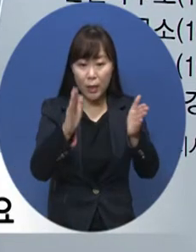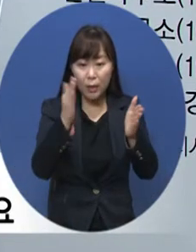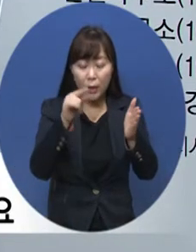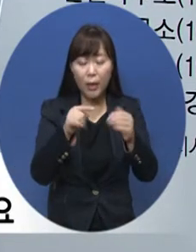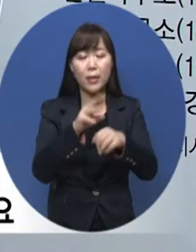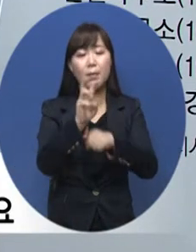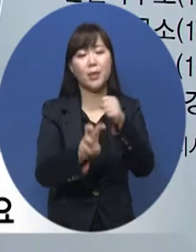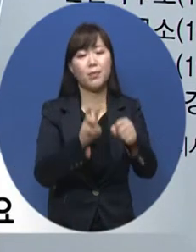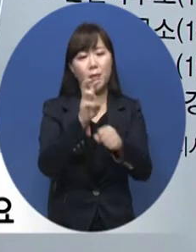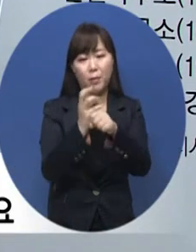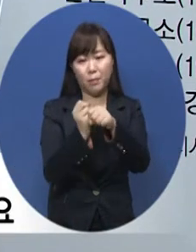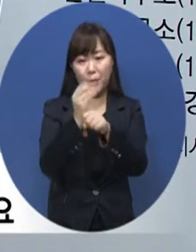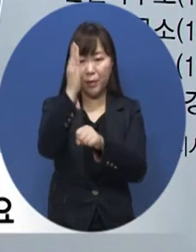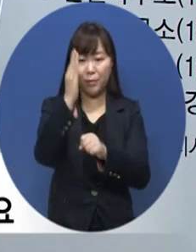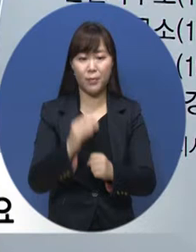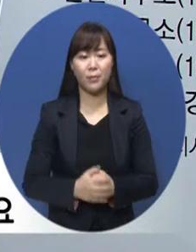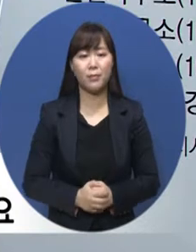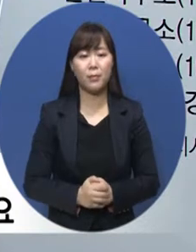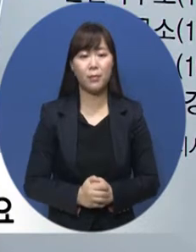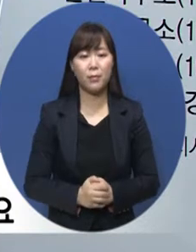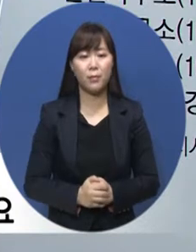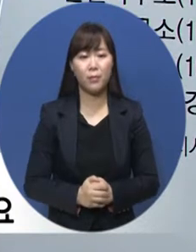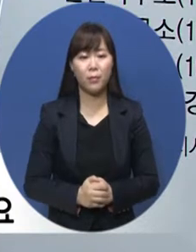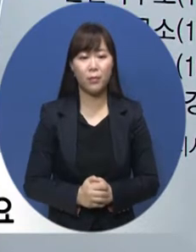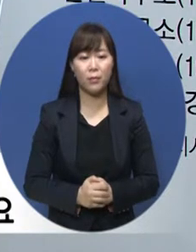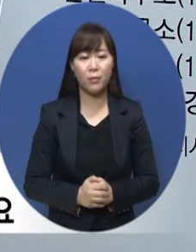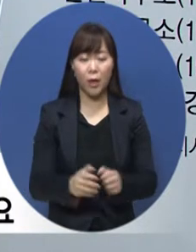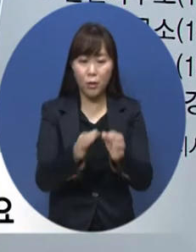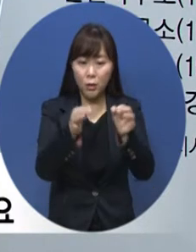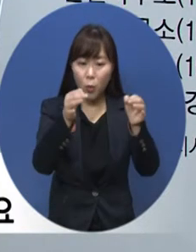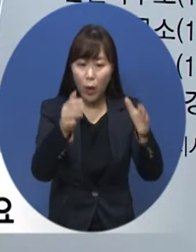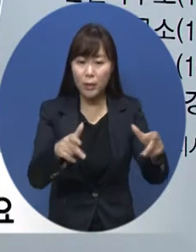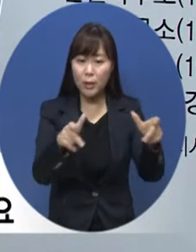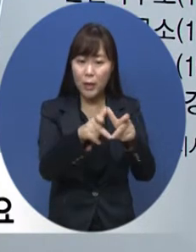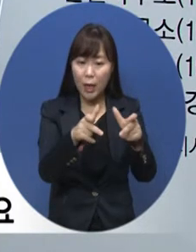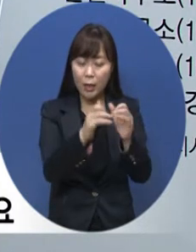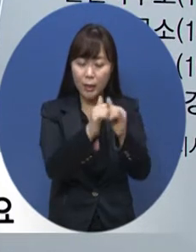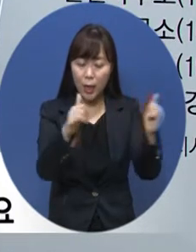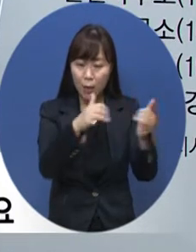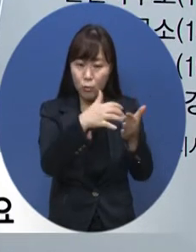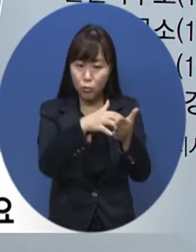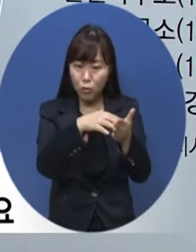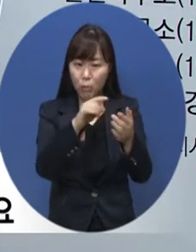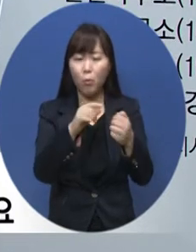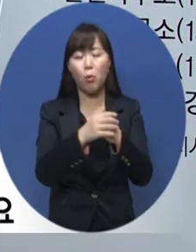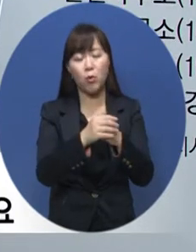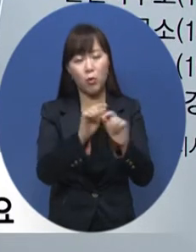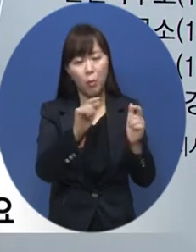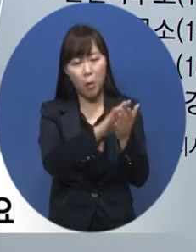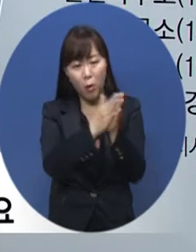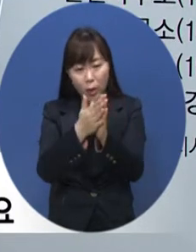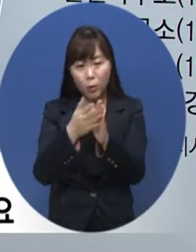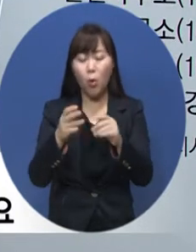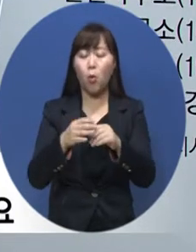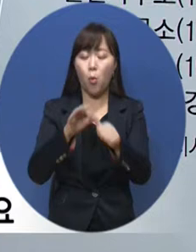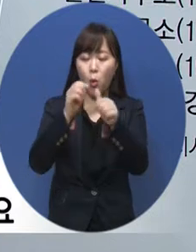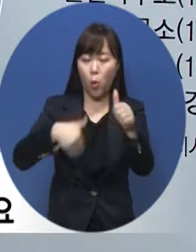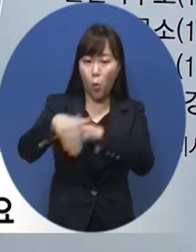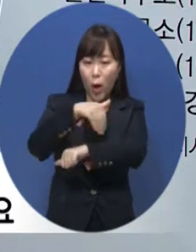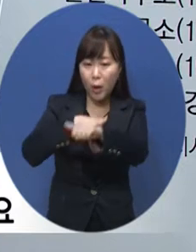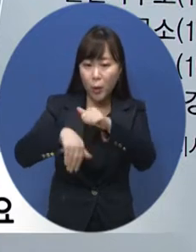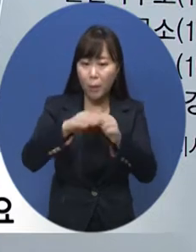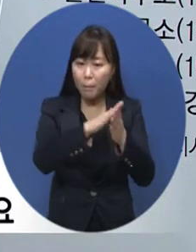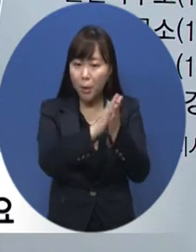벌써 30여 년이 지나고 있습니다. 그동안에 장애 인구의 변화라든가 또 장애인 고용 환경의